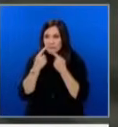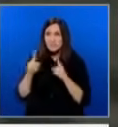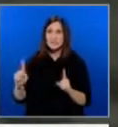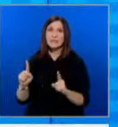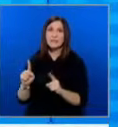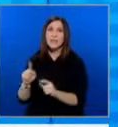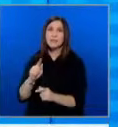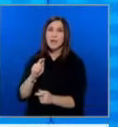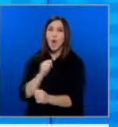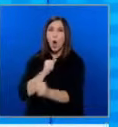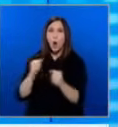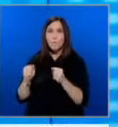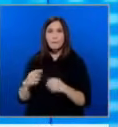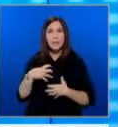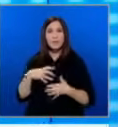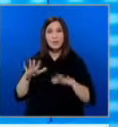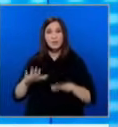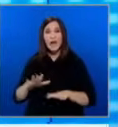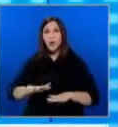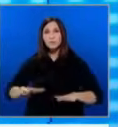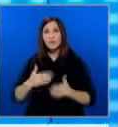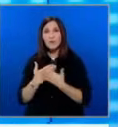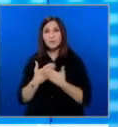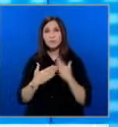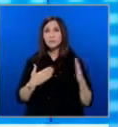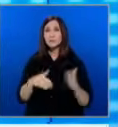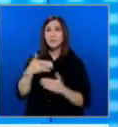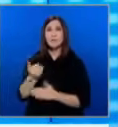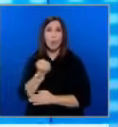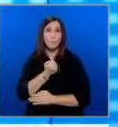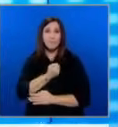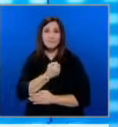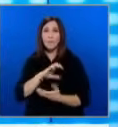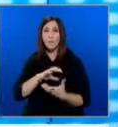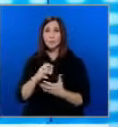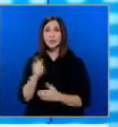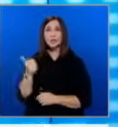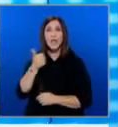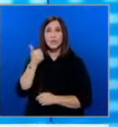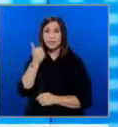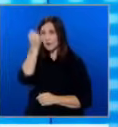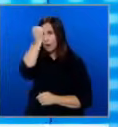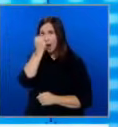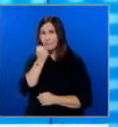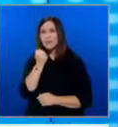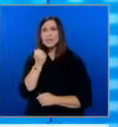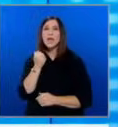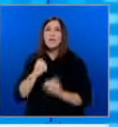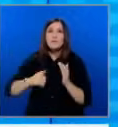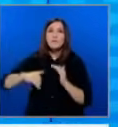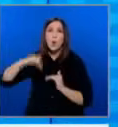обмен. Напрегната остава обстановката в Близкия изток след убийствата на политическия лидер на Хамас